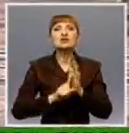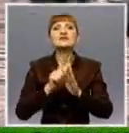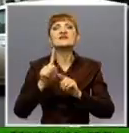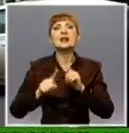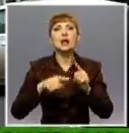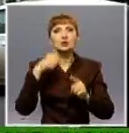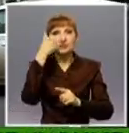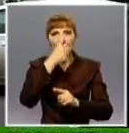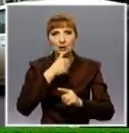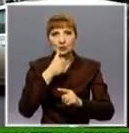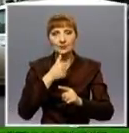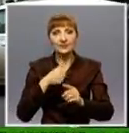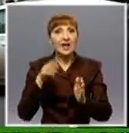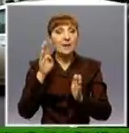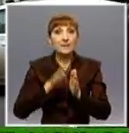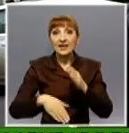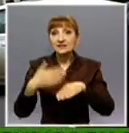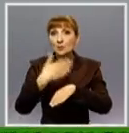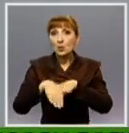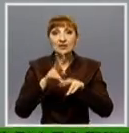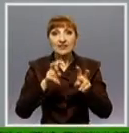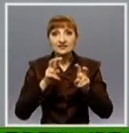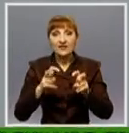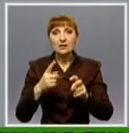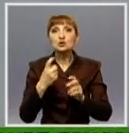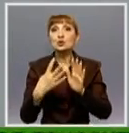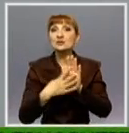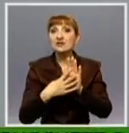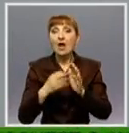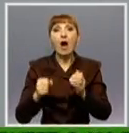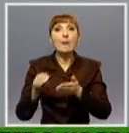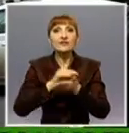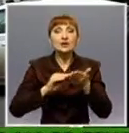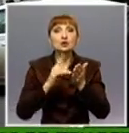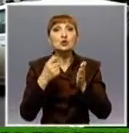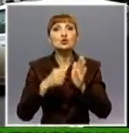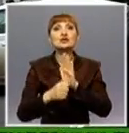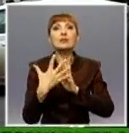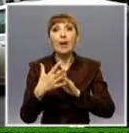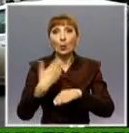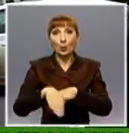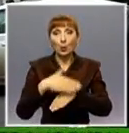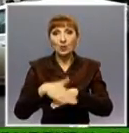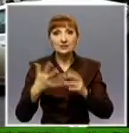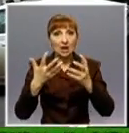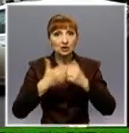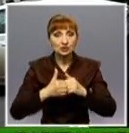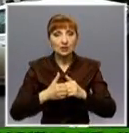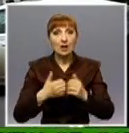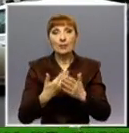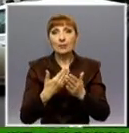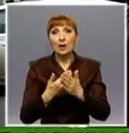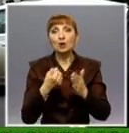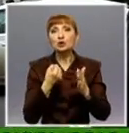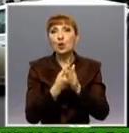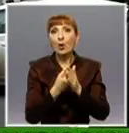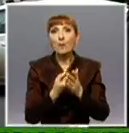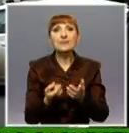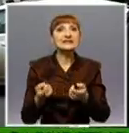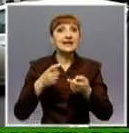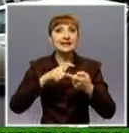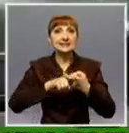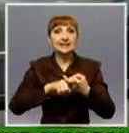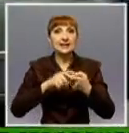году. Безымянные 89 улиц, а повторяющиеся 165, которые насчитывалось до